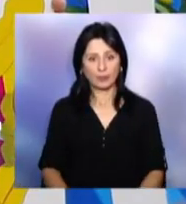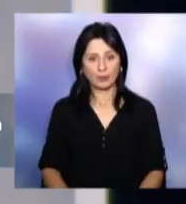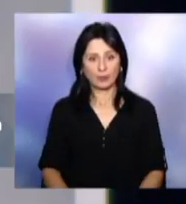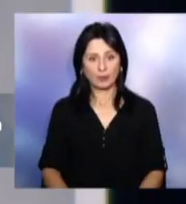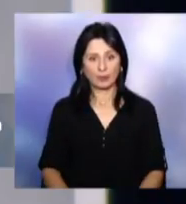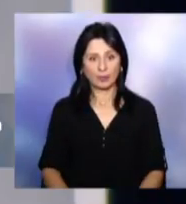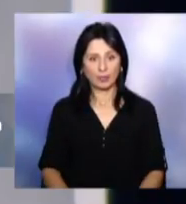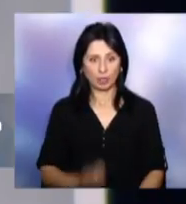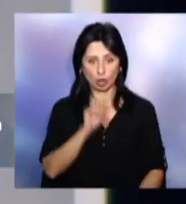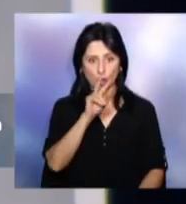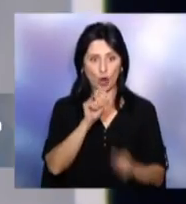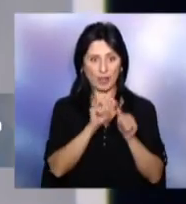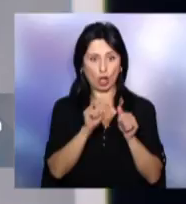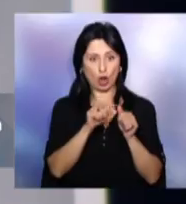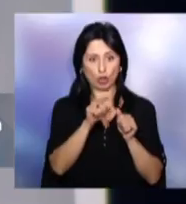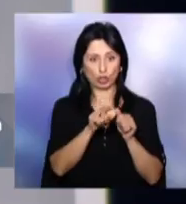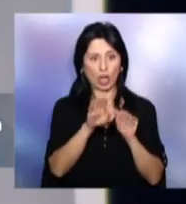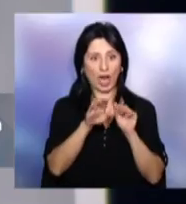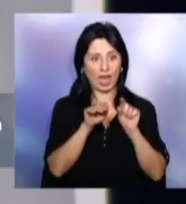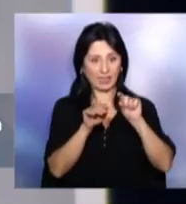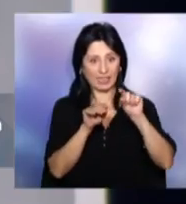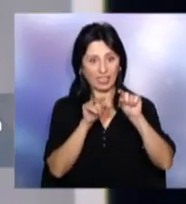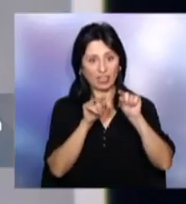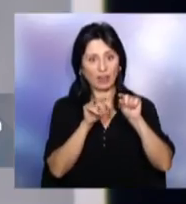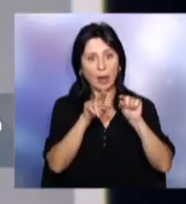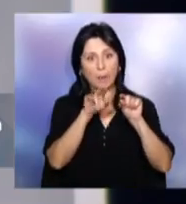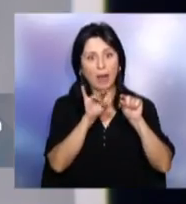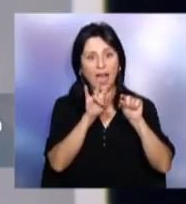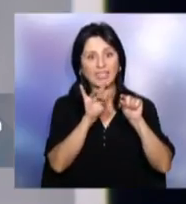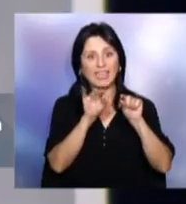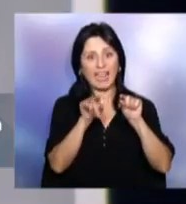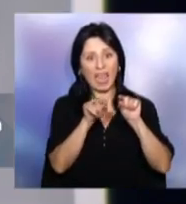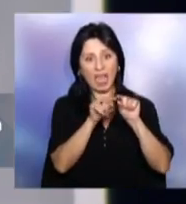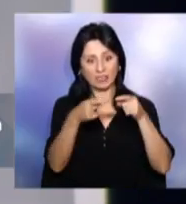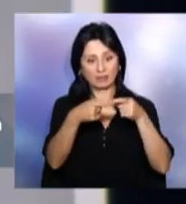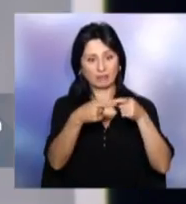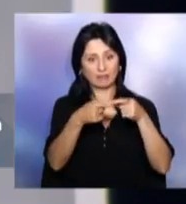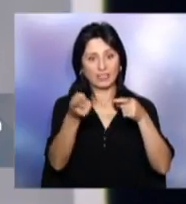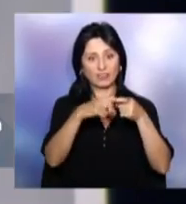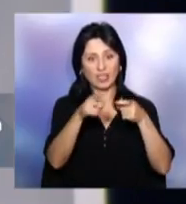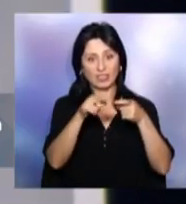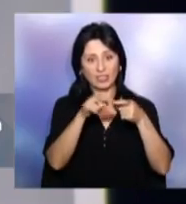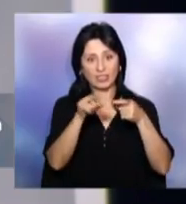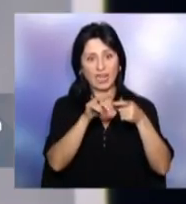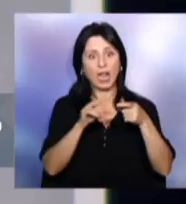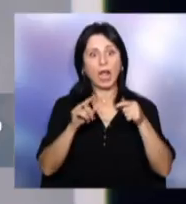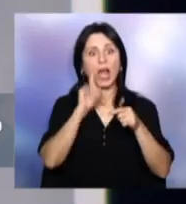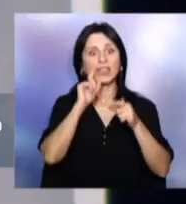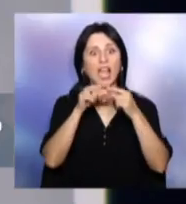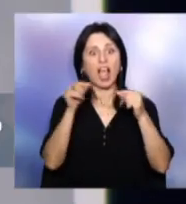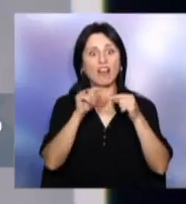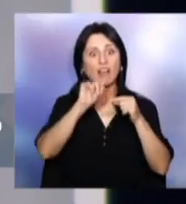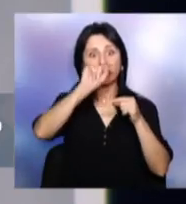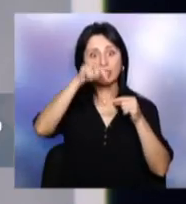აი 12 გოჯა ნაწლავში არის ადგილი, სადაც პანკრეასის სადინარიც იხსნება და ნაღვლის ბუშტის